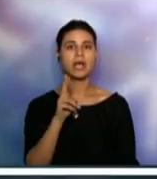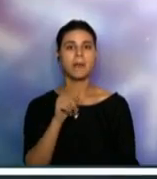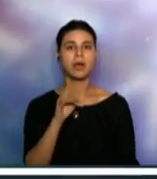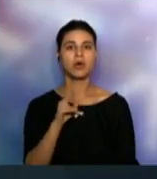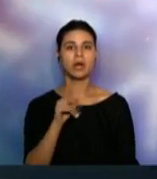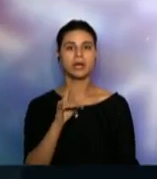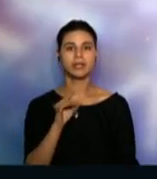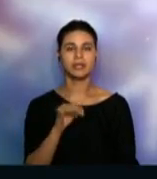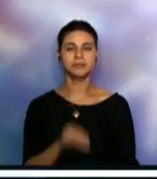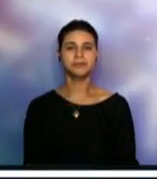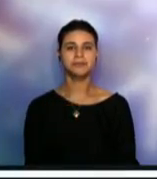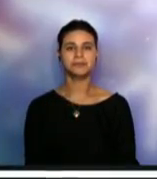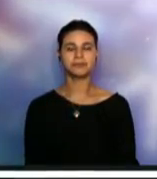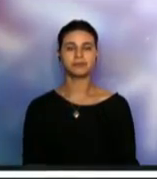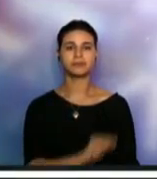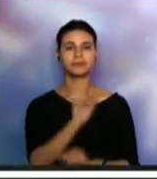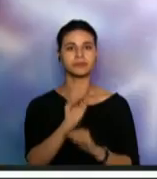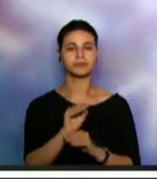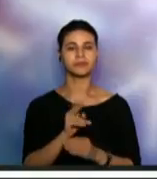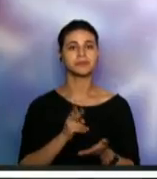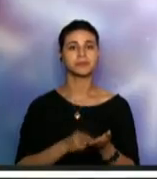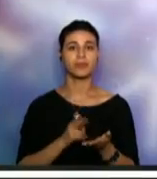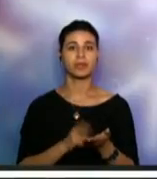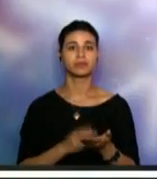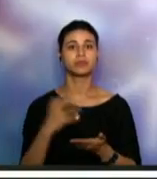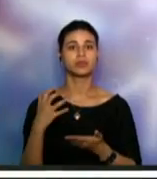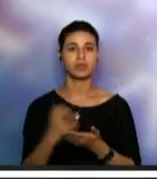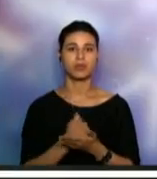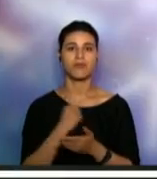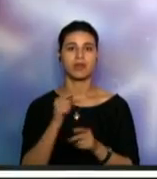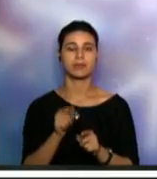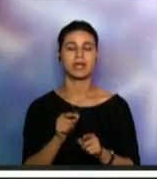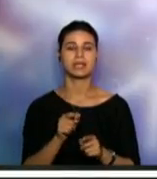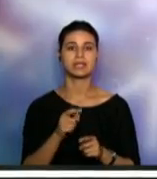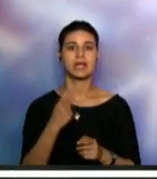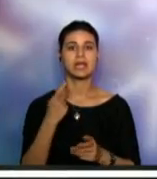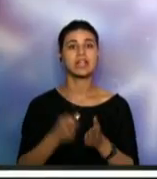კარტერი. დამატებითი მტკიცებულების მოსაპოვებლად